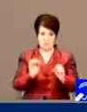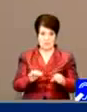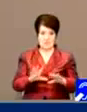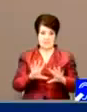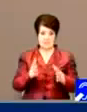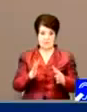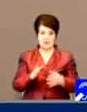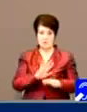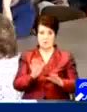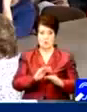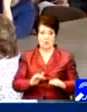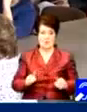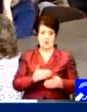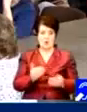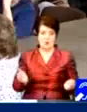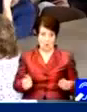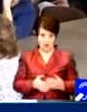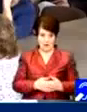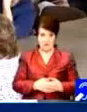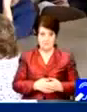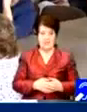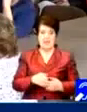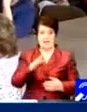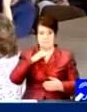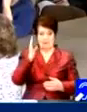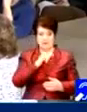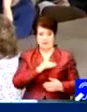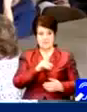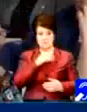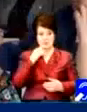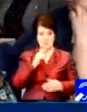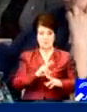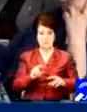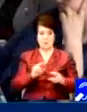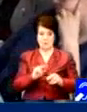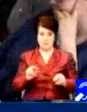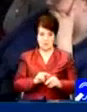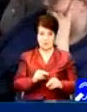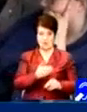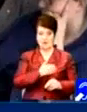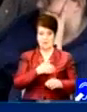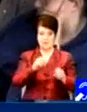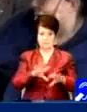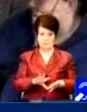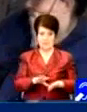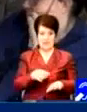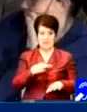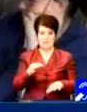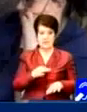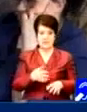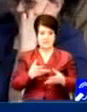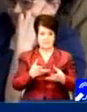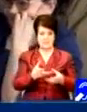cu oricine, numai nu cu copilul lor. Seminarul a adunat nu doar părinți, ci și mai mulți profesori care încearcă să găsească soluții pentru dependența care